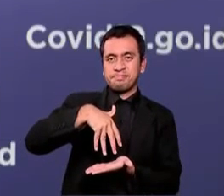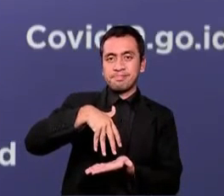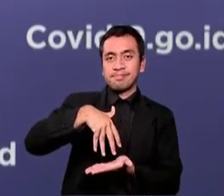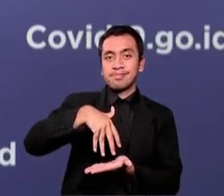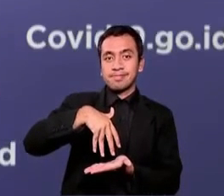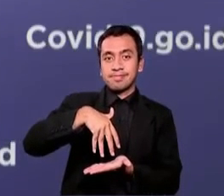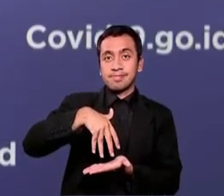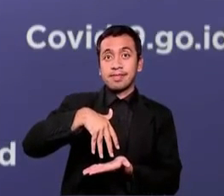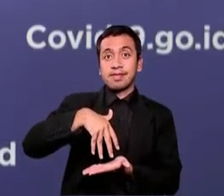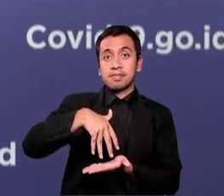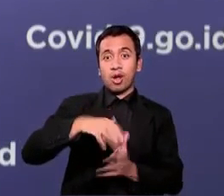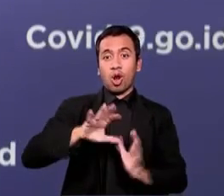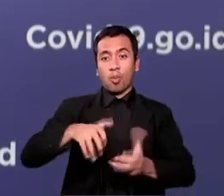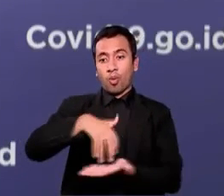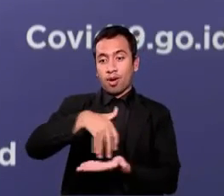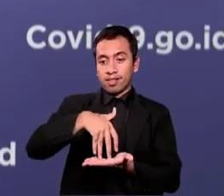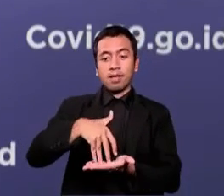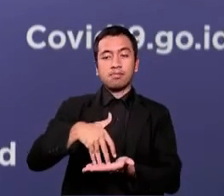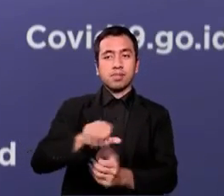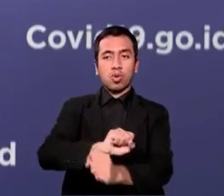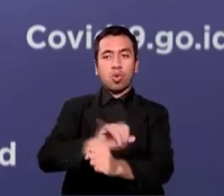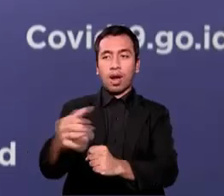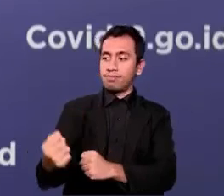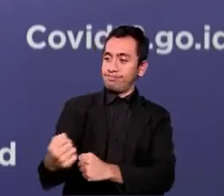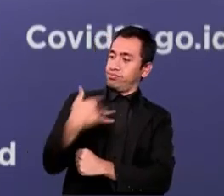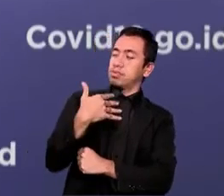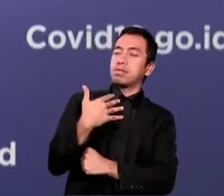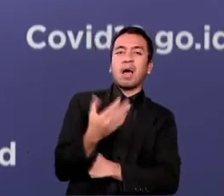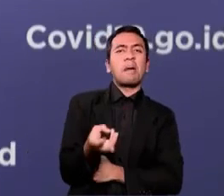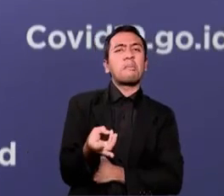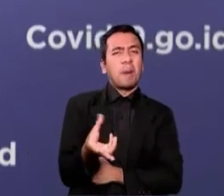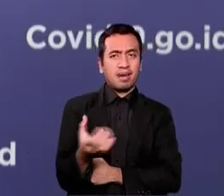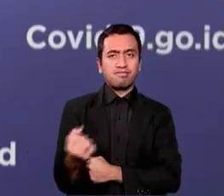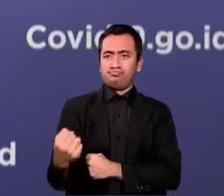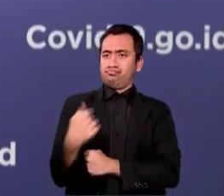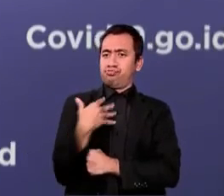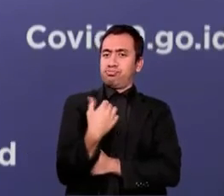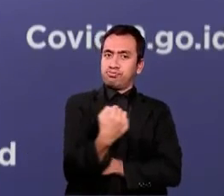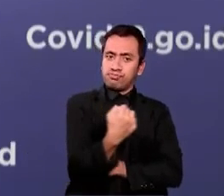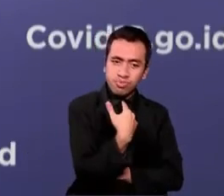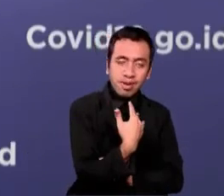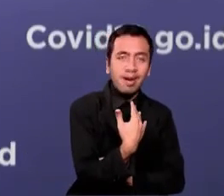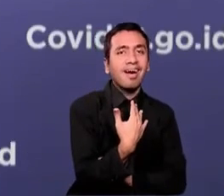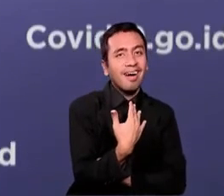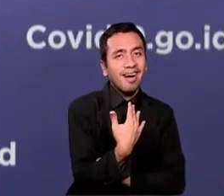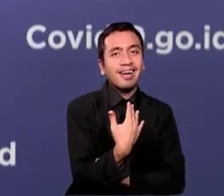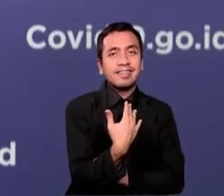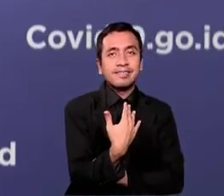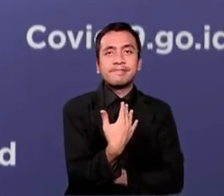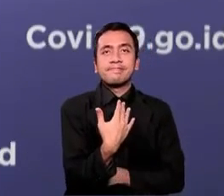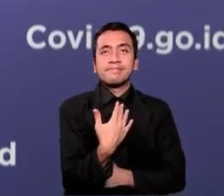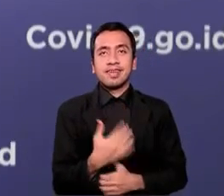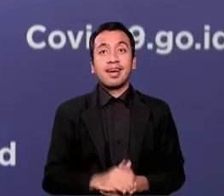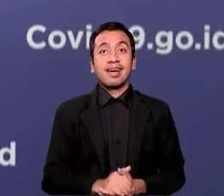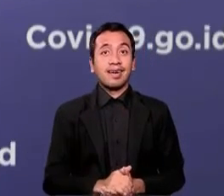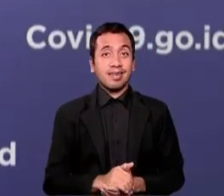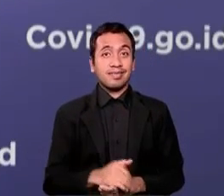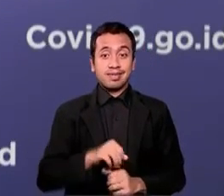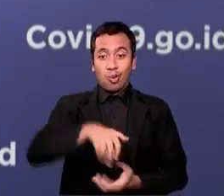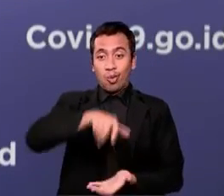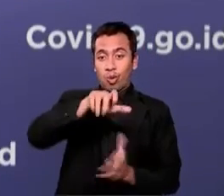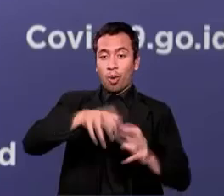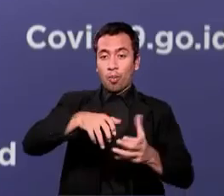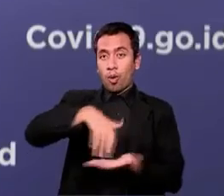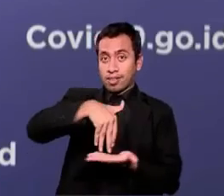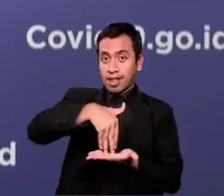mereka akan sangat mudah terinfeksi yaitu mereka-mereka yang kemudian tidak patuh